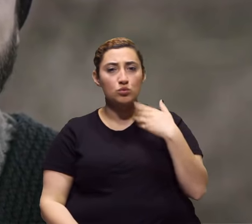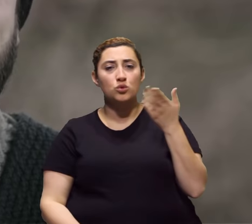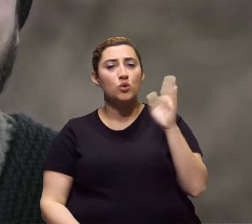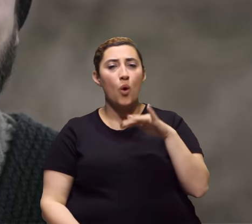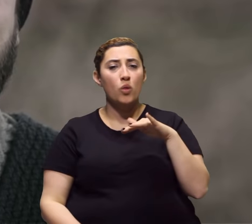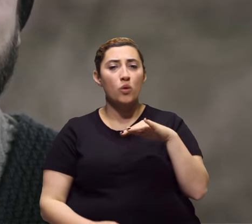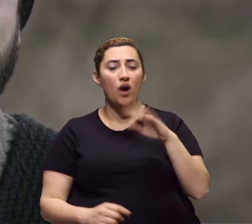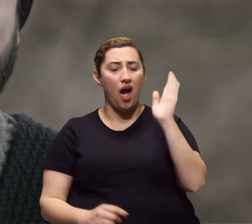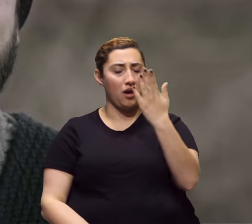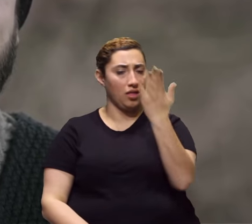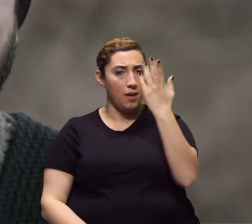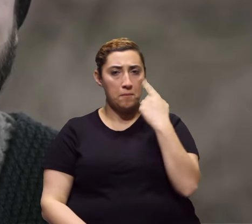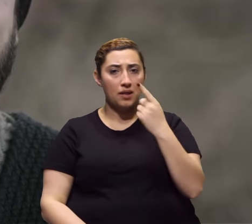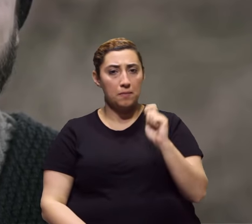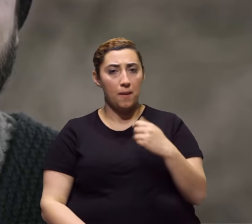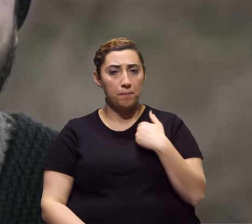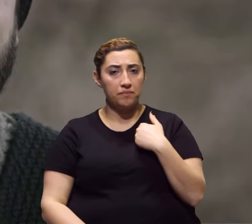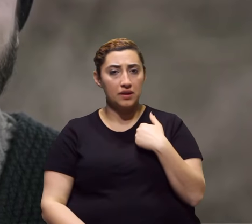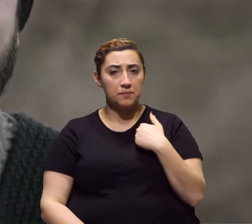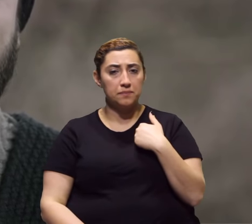Sonra aynayı kendime tuttum.